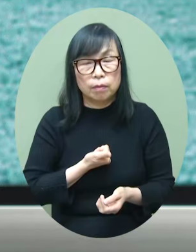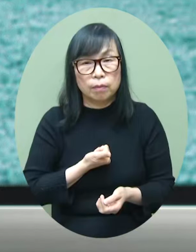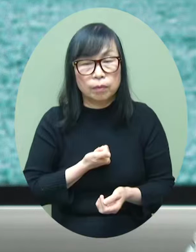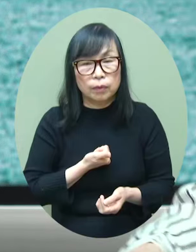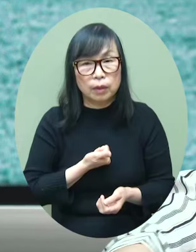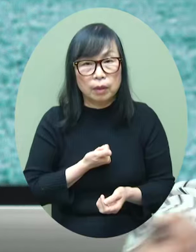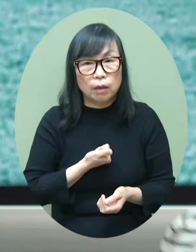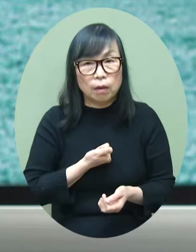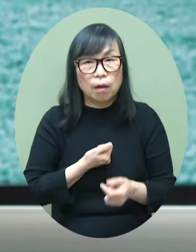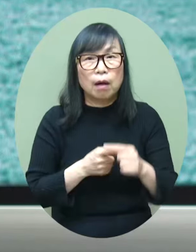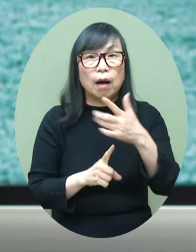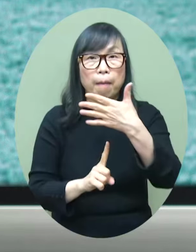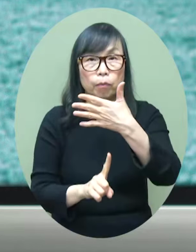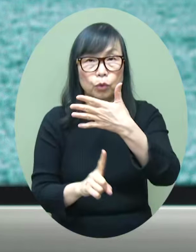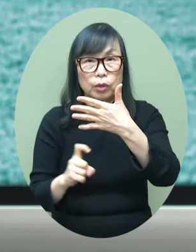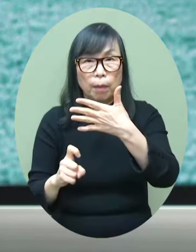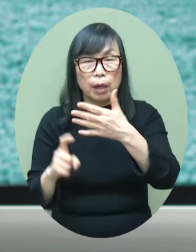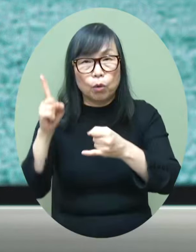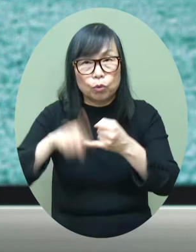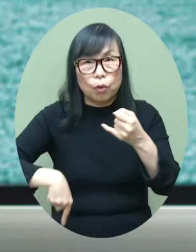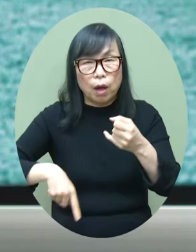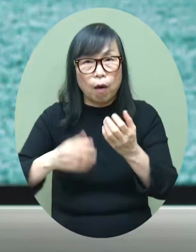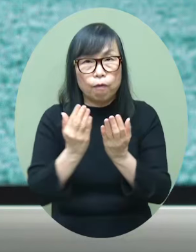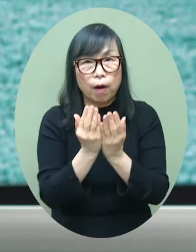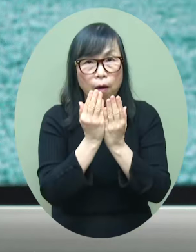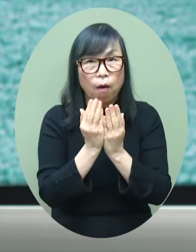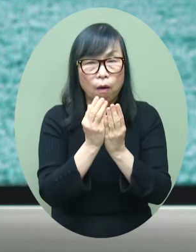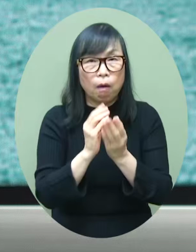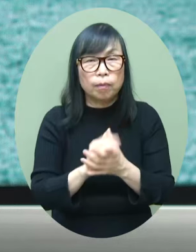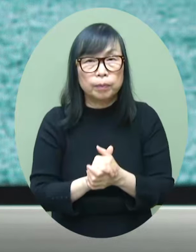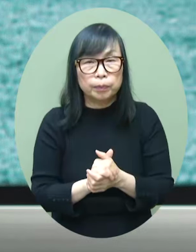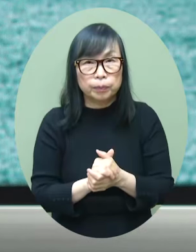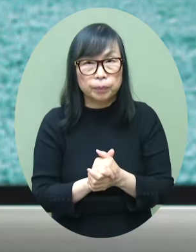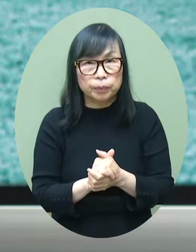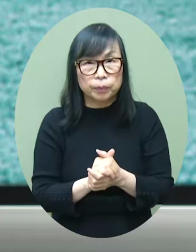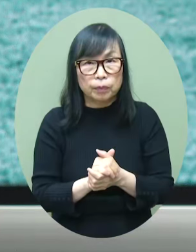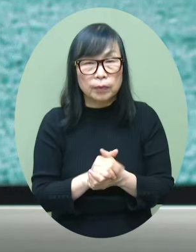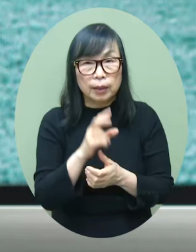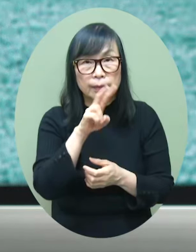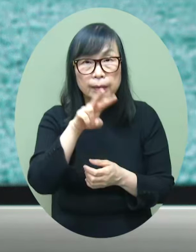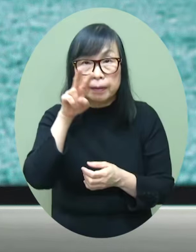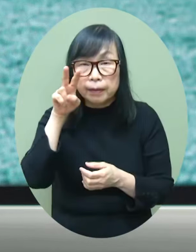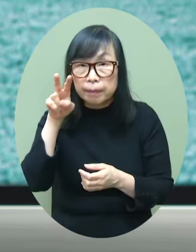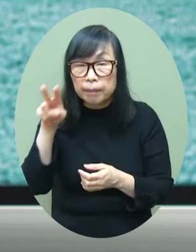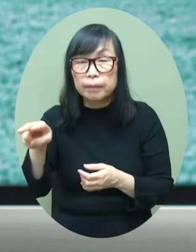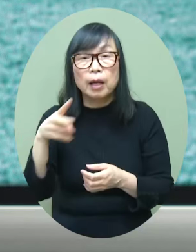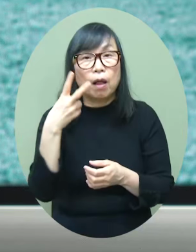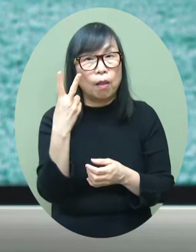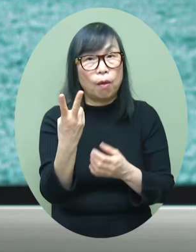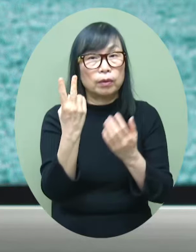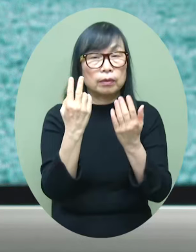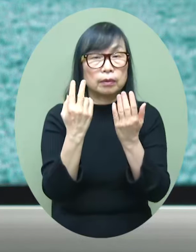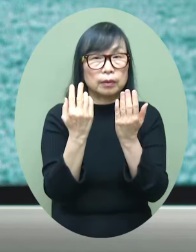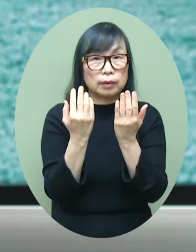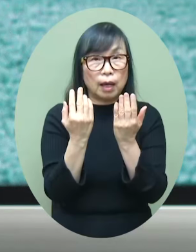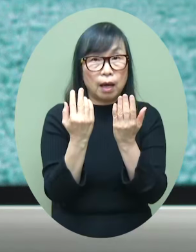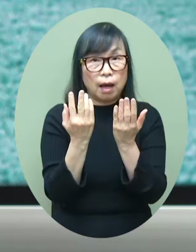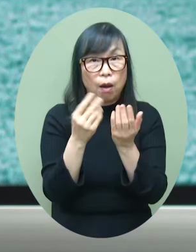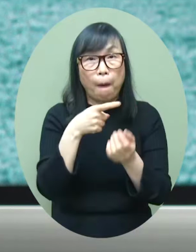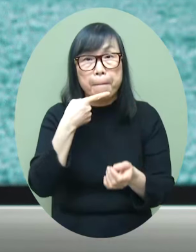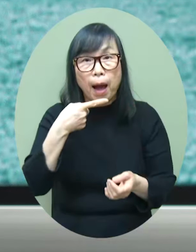該係19號是最後翻學的日子噶啦，咁我哋都觀察緊，咁嗰2間學校嗰